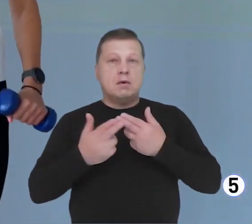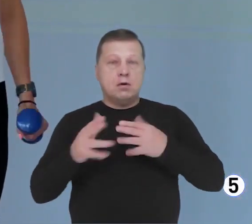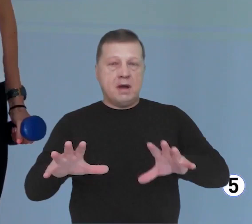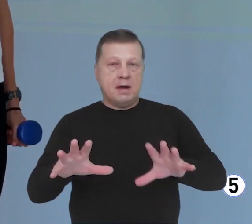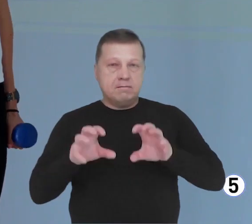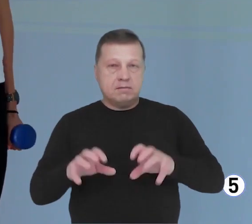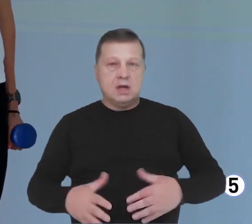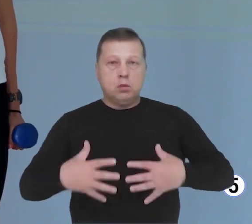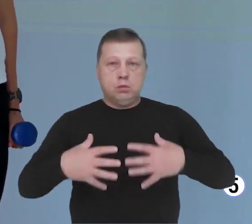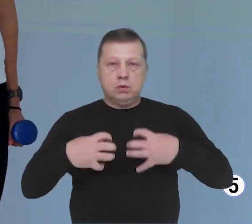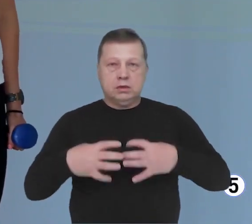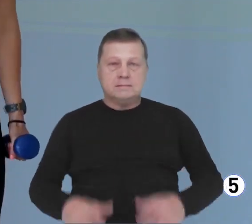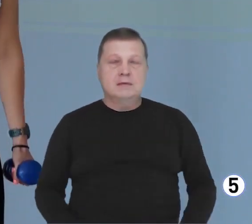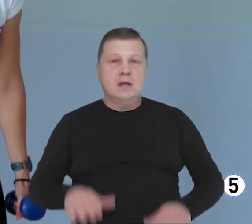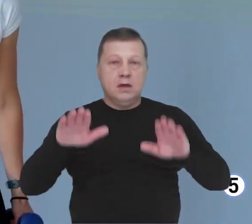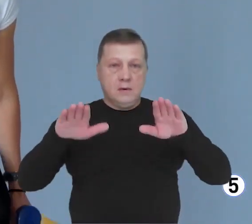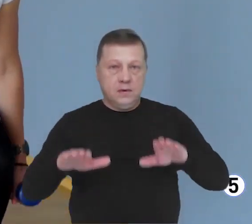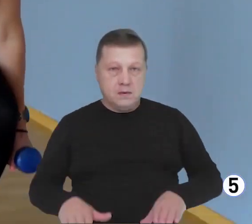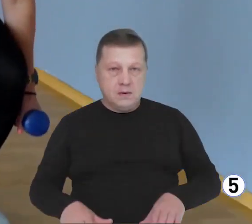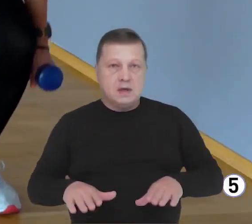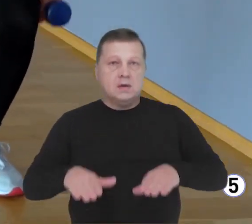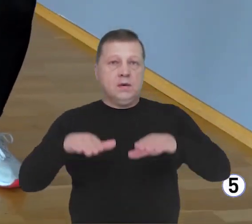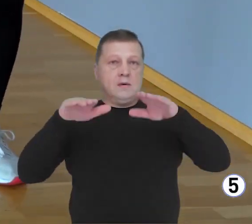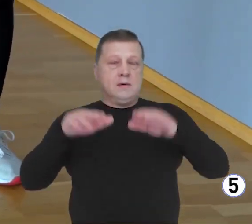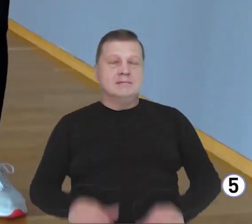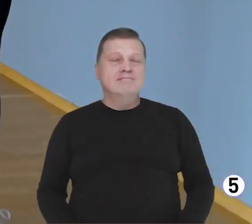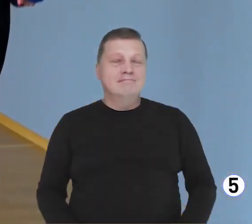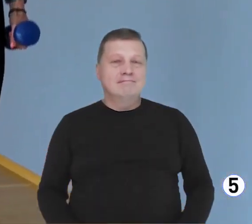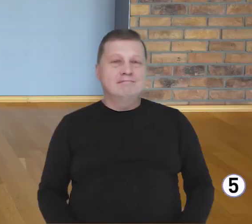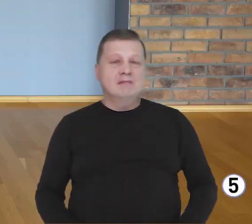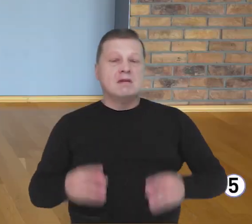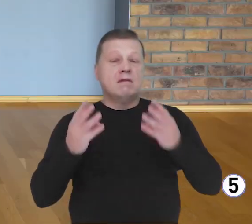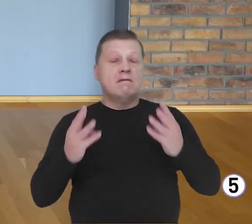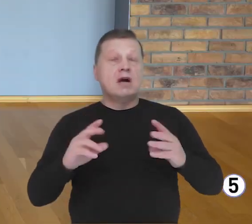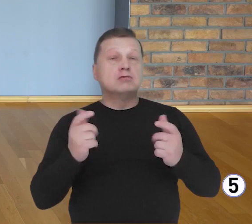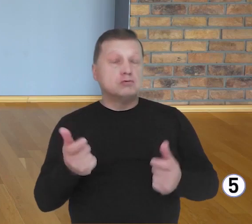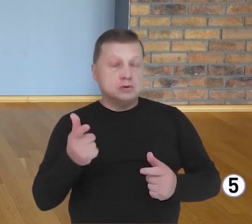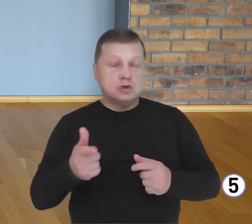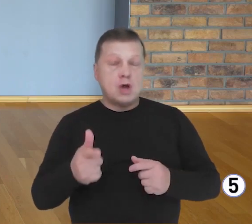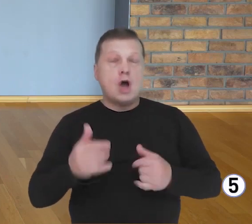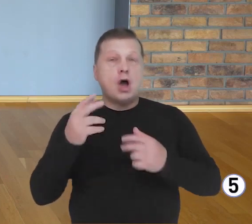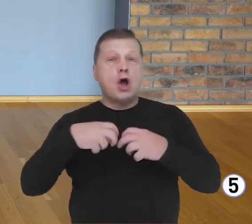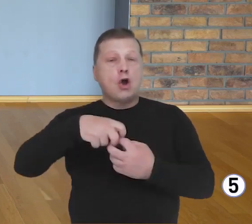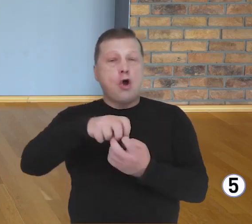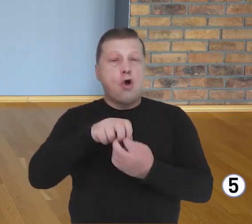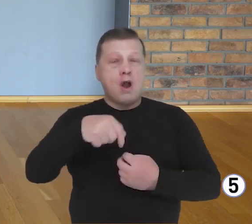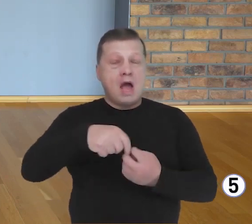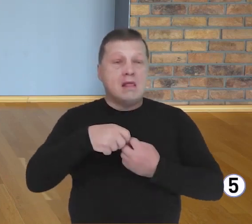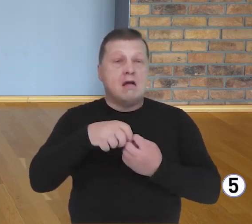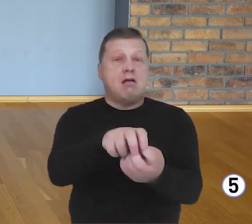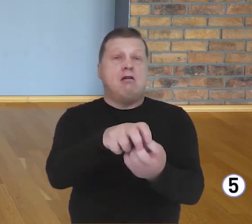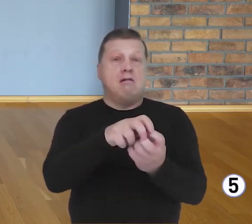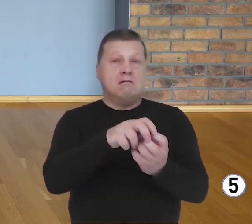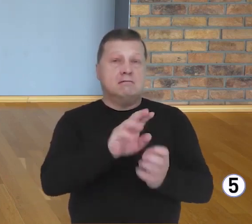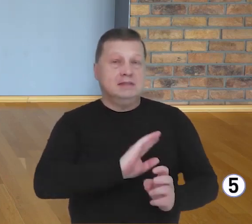Napinamy pośladki, napinamy brzuch. I jeszcze raz w dół. I w górę. Ważne jest to, żeby nadmiernie kolana nie wychodziły